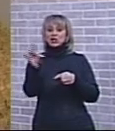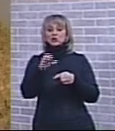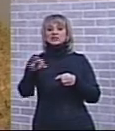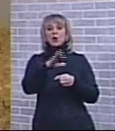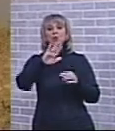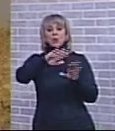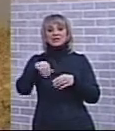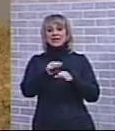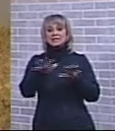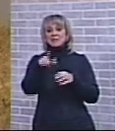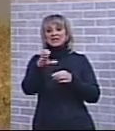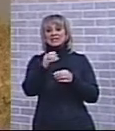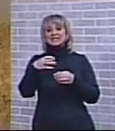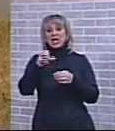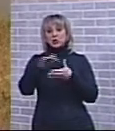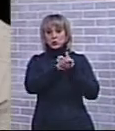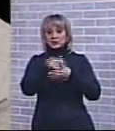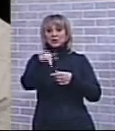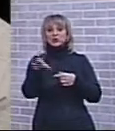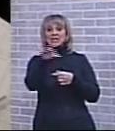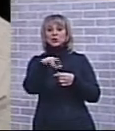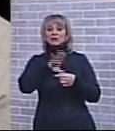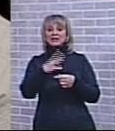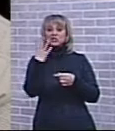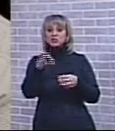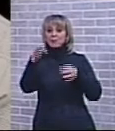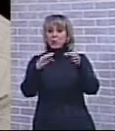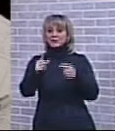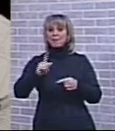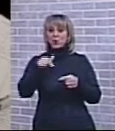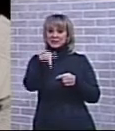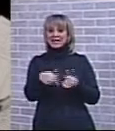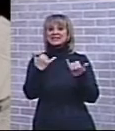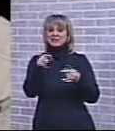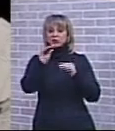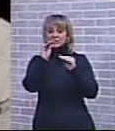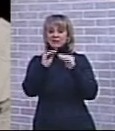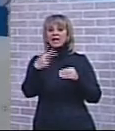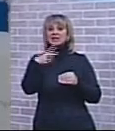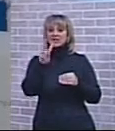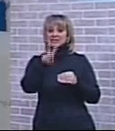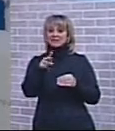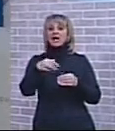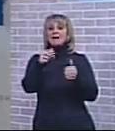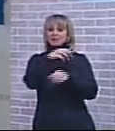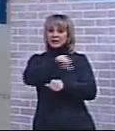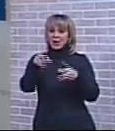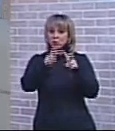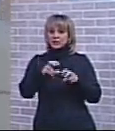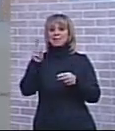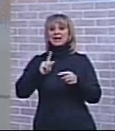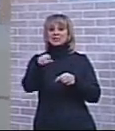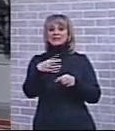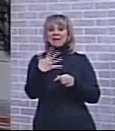область стала после распада Союза. На тот момент в регионе было всего 4 пункта пропуска. На сегодня сформировано 22 таможенных поста. За